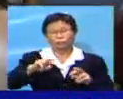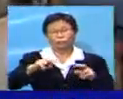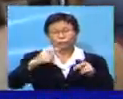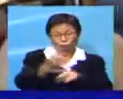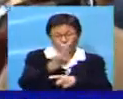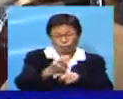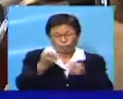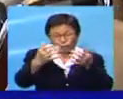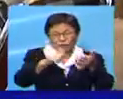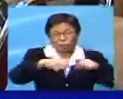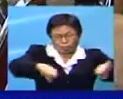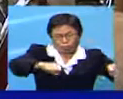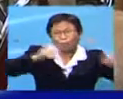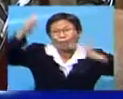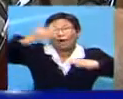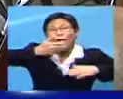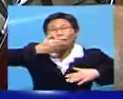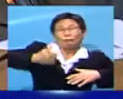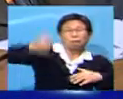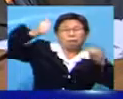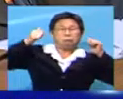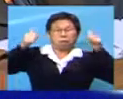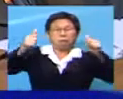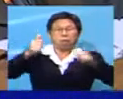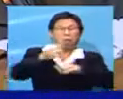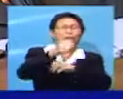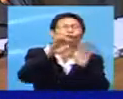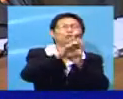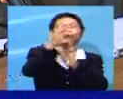pelumba-pelumba negara yang hebat seperti Khairi Zakaria yang meraih